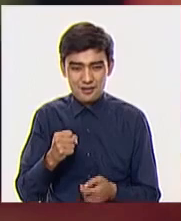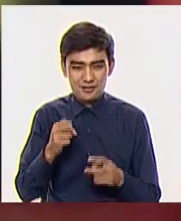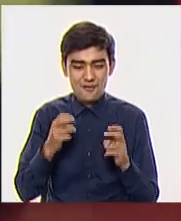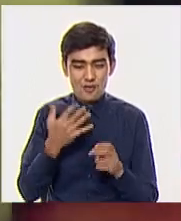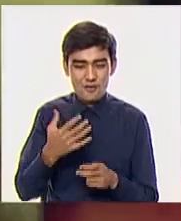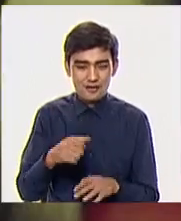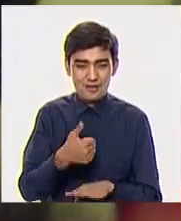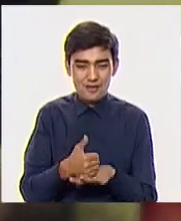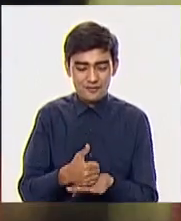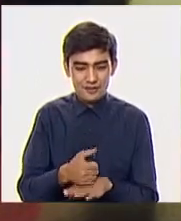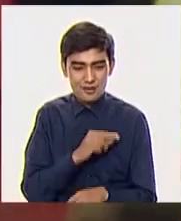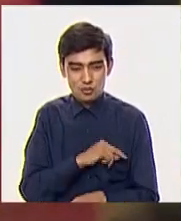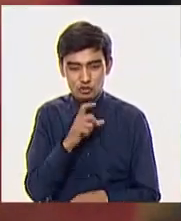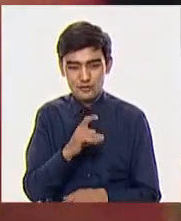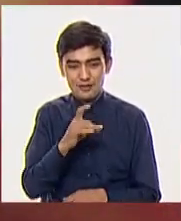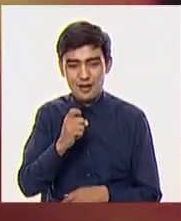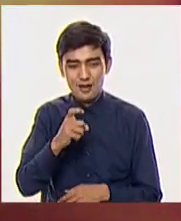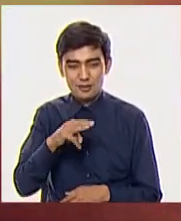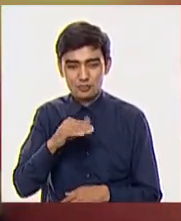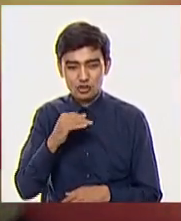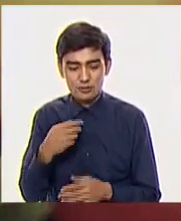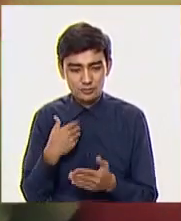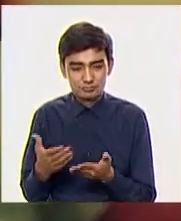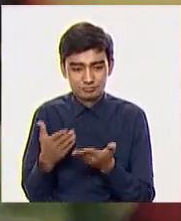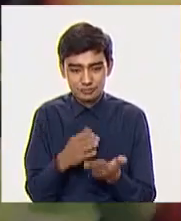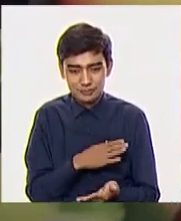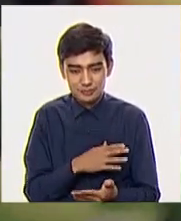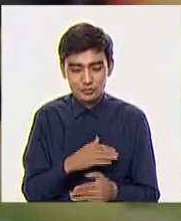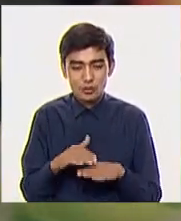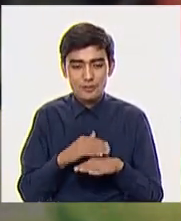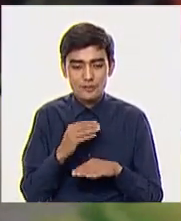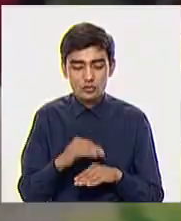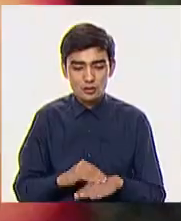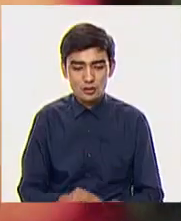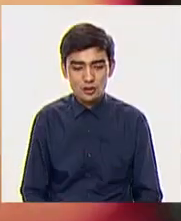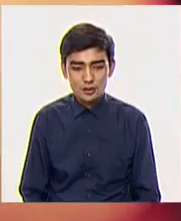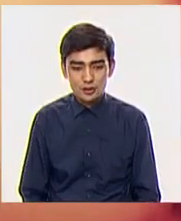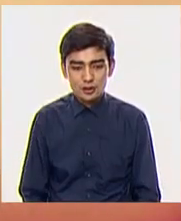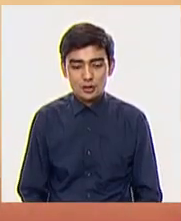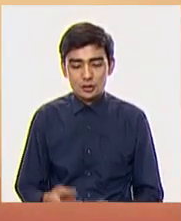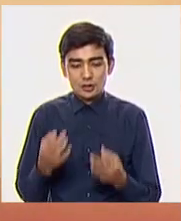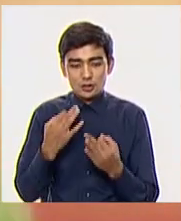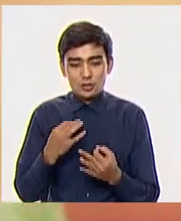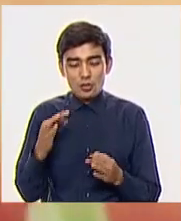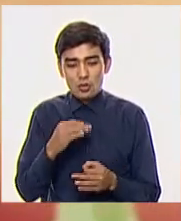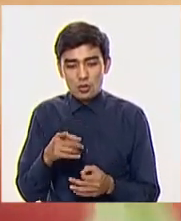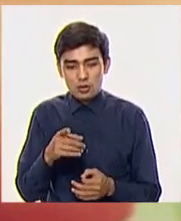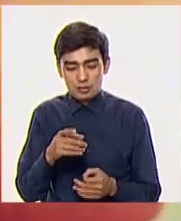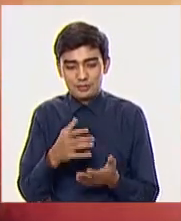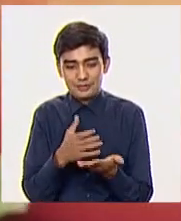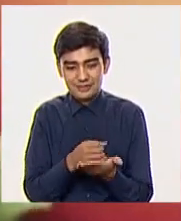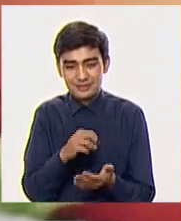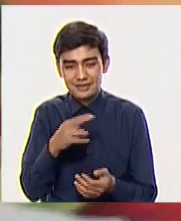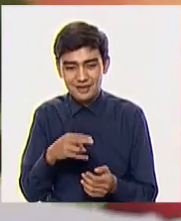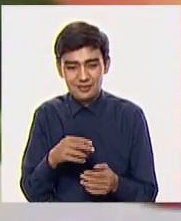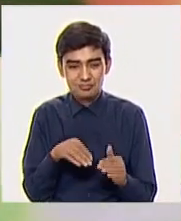бөлімінің бас маманы Рахымжан Әріпжановты шақырған едік. Рахымжан мырза, қайырлы кеш. Қайырлы кеш. Айтыңызшы, тұрақтандыру қорында